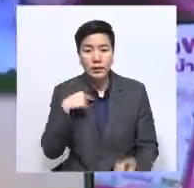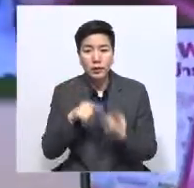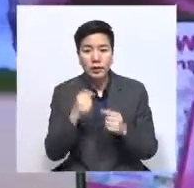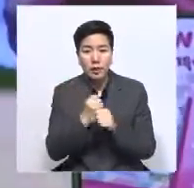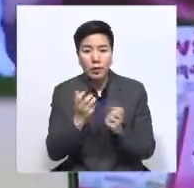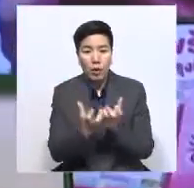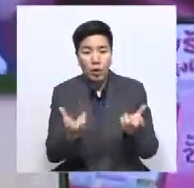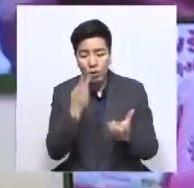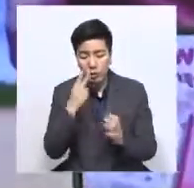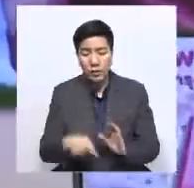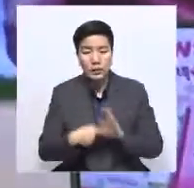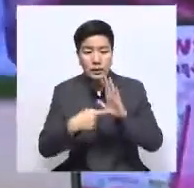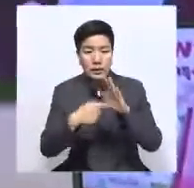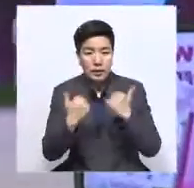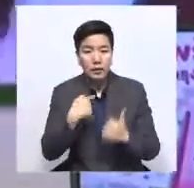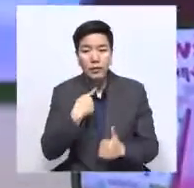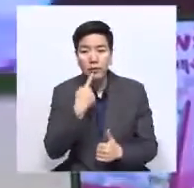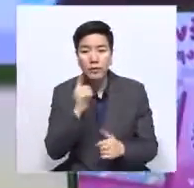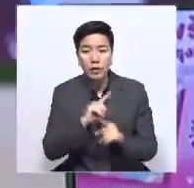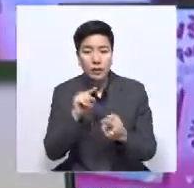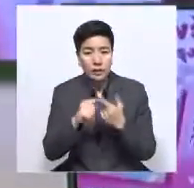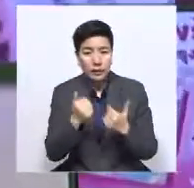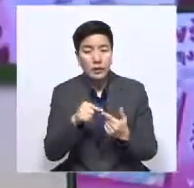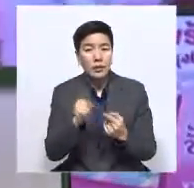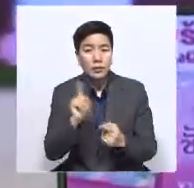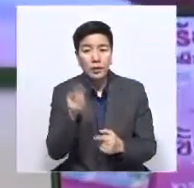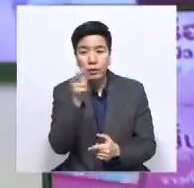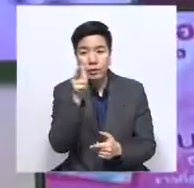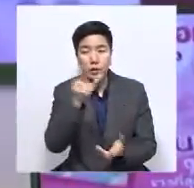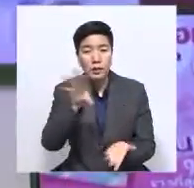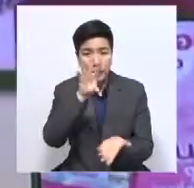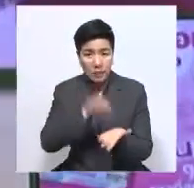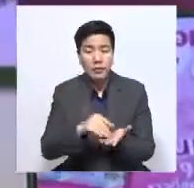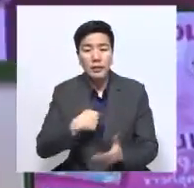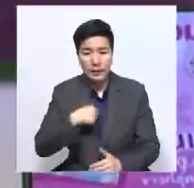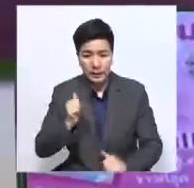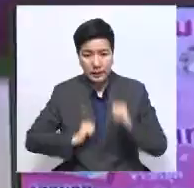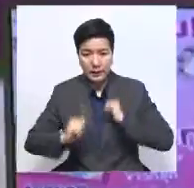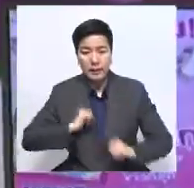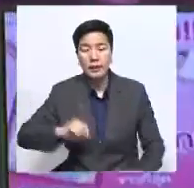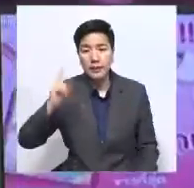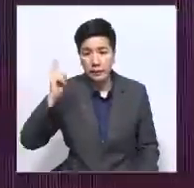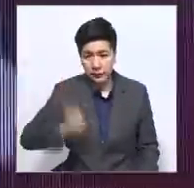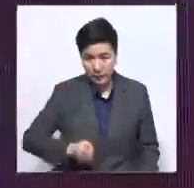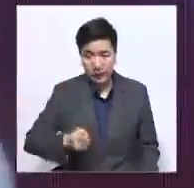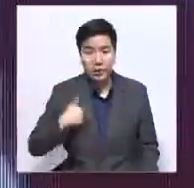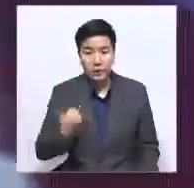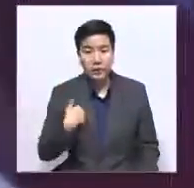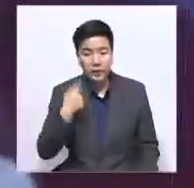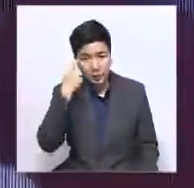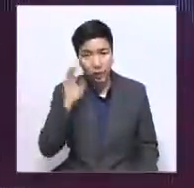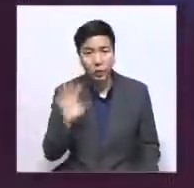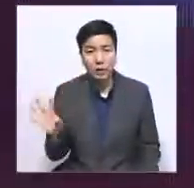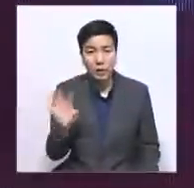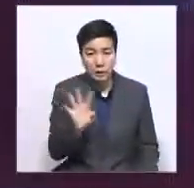ได้รีวิวสินค้าให้ดูด้วยเพื่อยืนยันว่าในคลิปดังกล่าวนั้นเป็นตนเองที่ทำการแสดงและรีวิวสินค้าซึ่ง